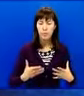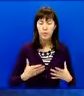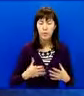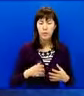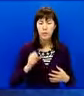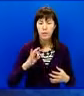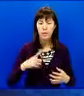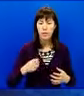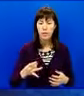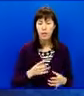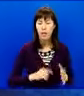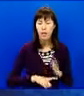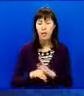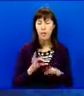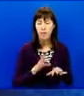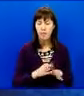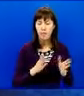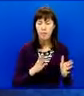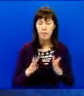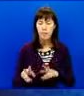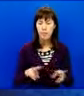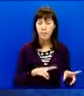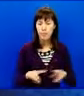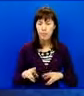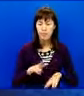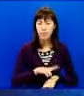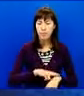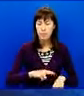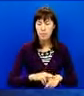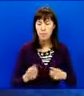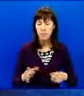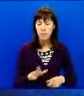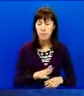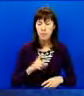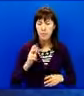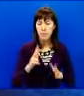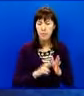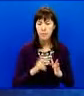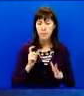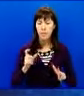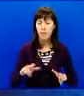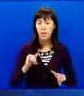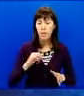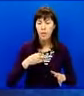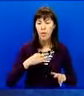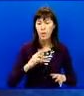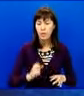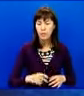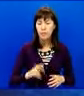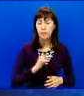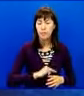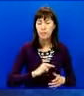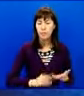В Сарагашском районе в ходе проведения рейдовых мероприятий полицейские задержали 108 граждан Афганистана,